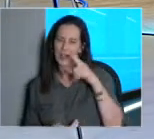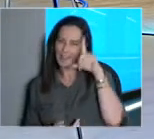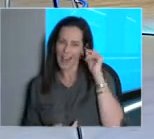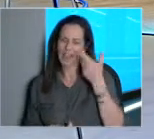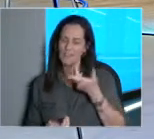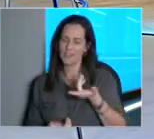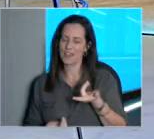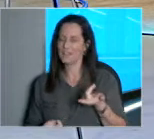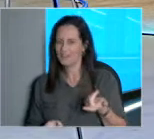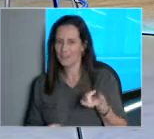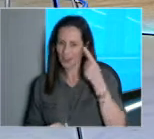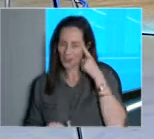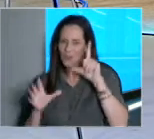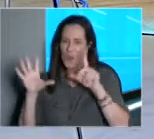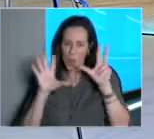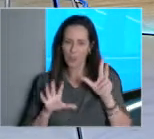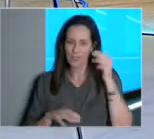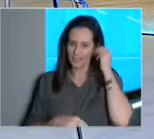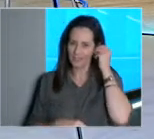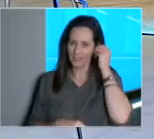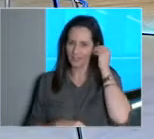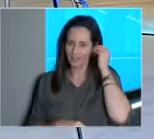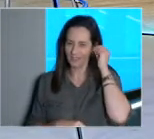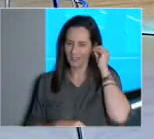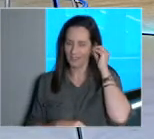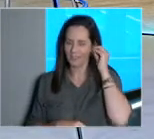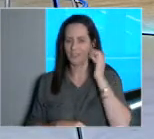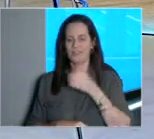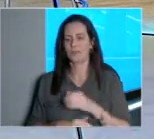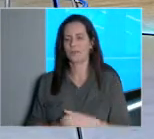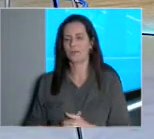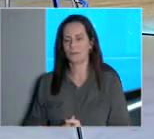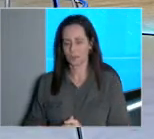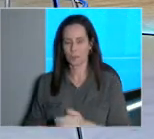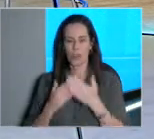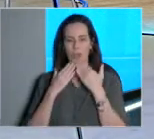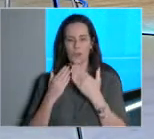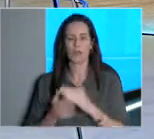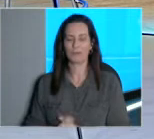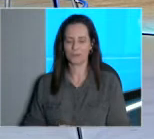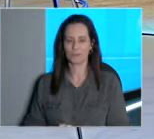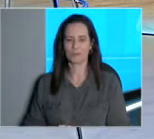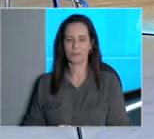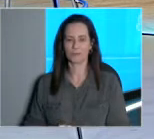לי אוגוסט, בדרך כלל נמלטים למסגנים של הקניונים. טוב, תודה רבה, אורית,